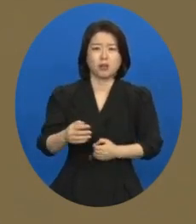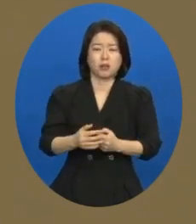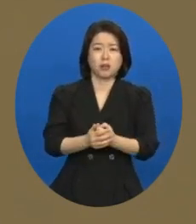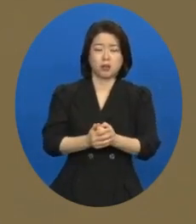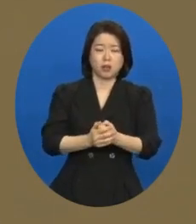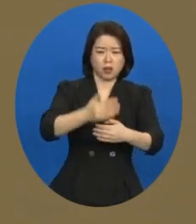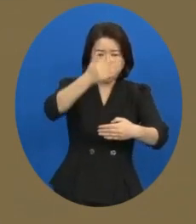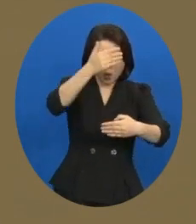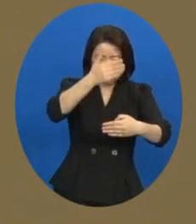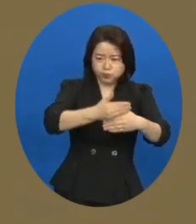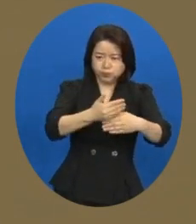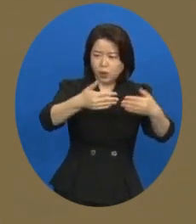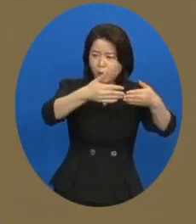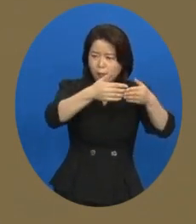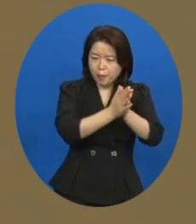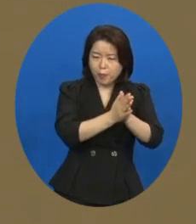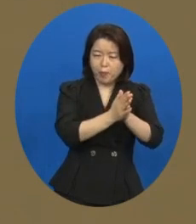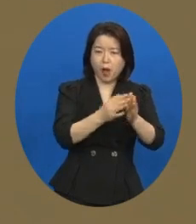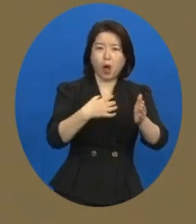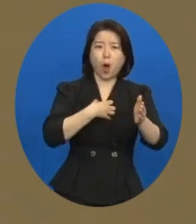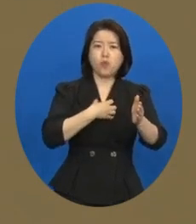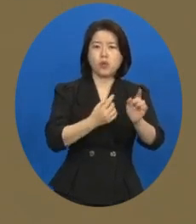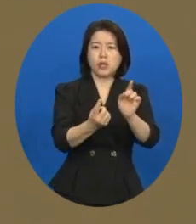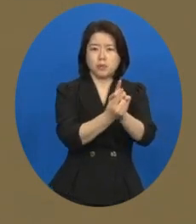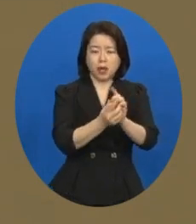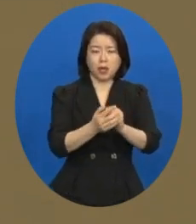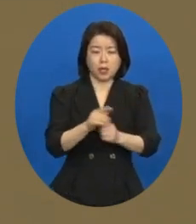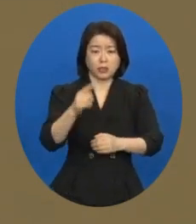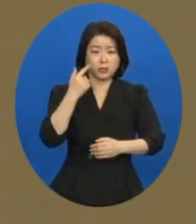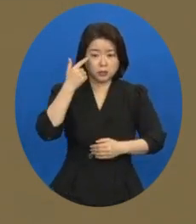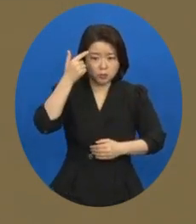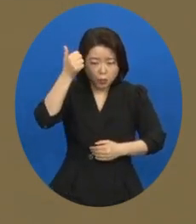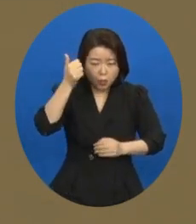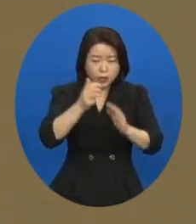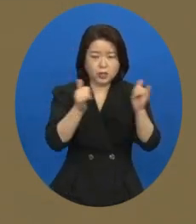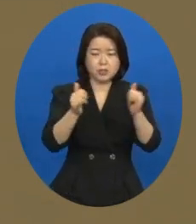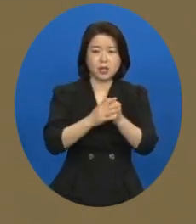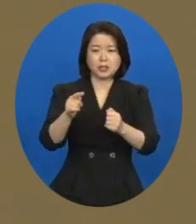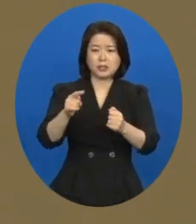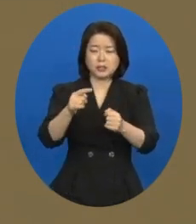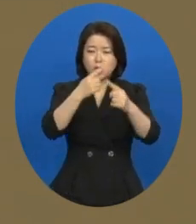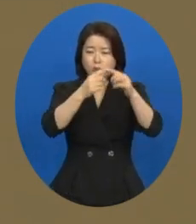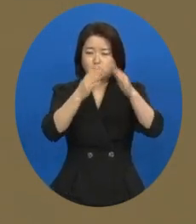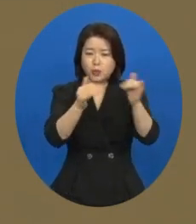문을 닫지 않을 수 없는 교회 많습니다. 그 목회자와 그 교인의 심정이 어떻겠습니까?